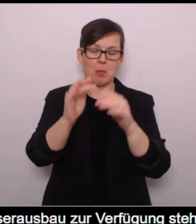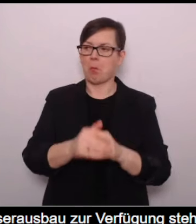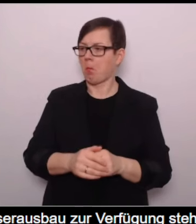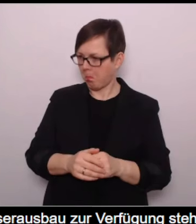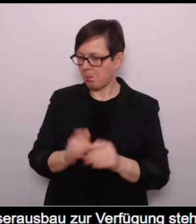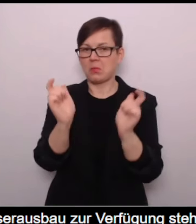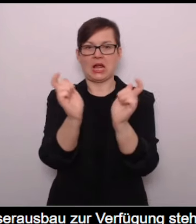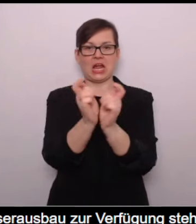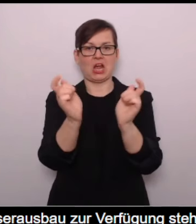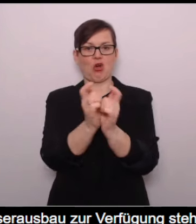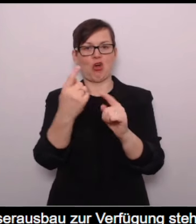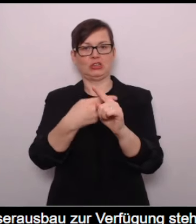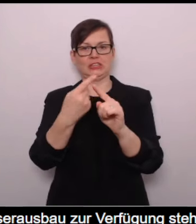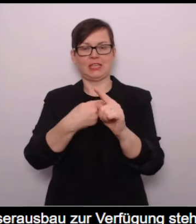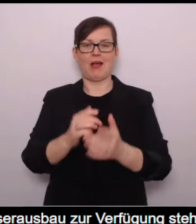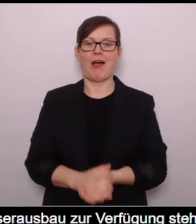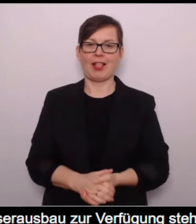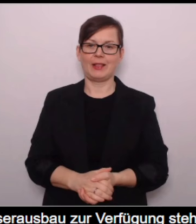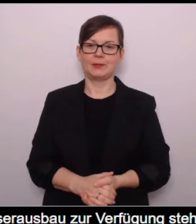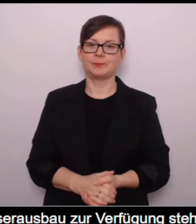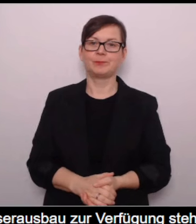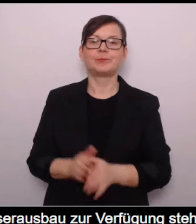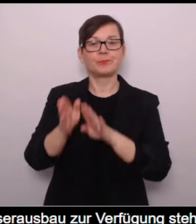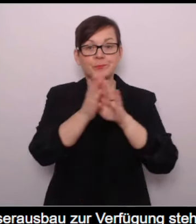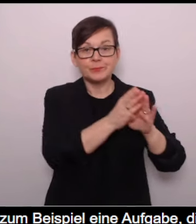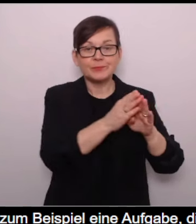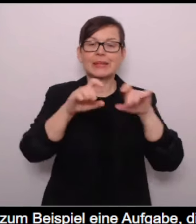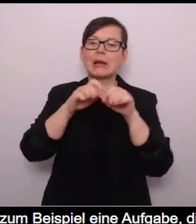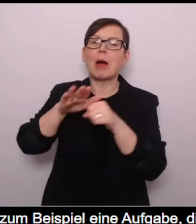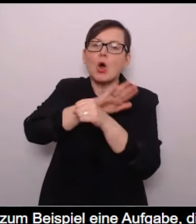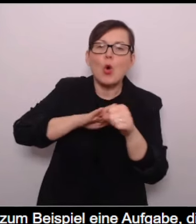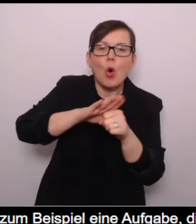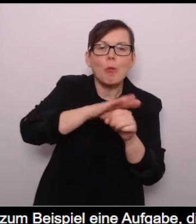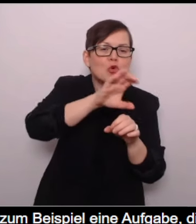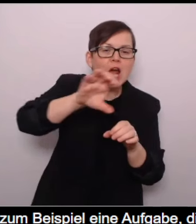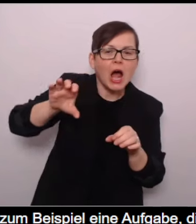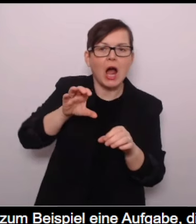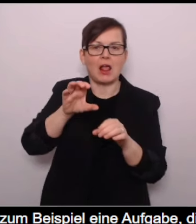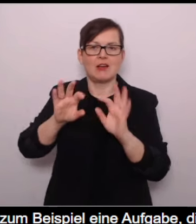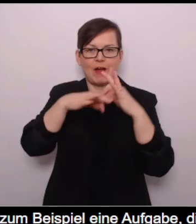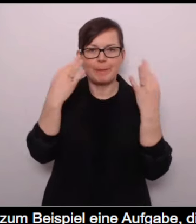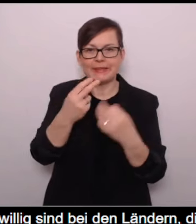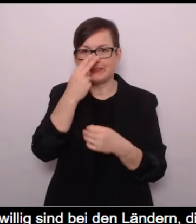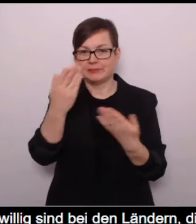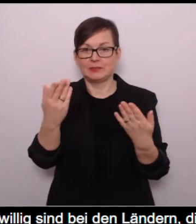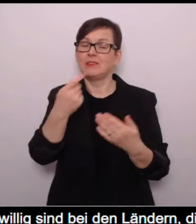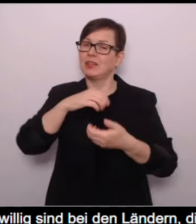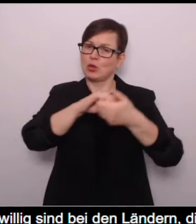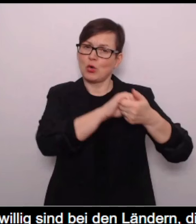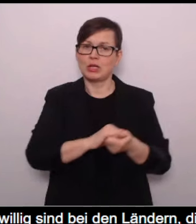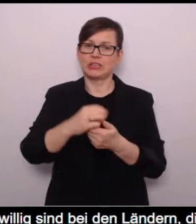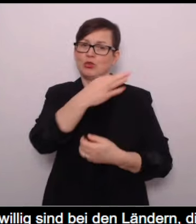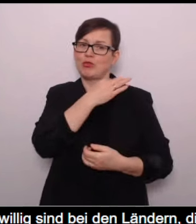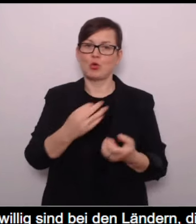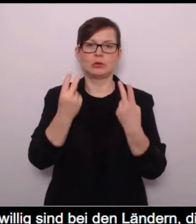einem Bewilligungsrahmen in diesem Doppelhaushalt von 2,3 Milliarden, ein wirklicher Rekordwert. Die Damen und Herren, ein Hinweis auf die kommunale